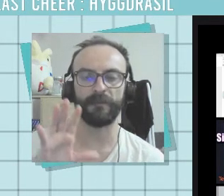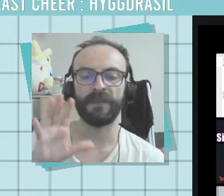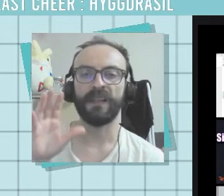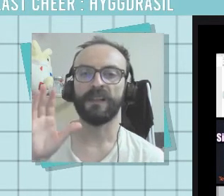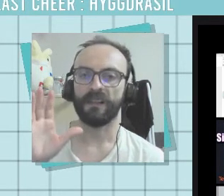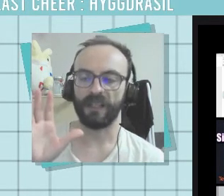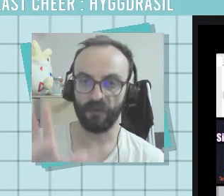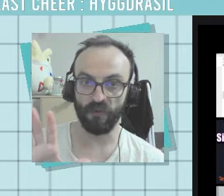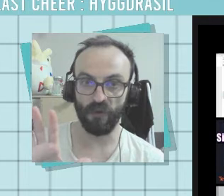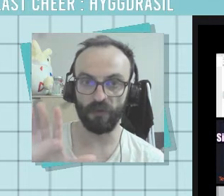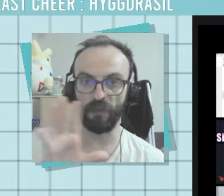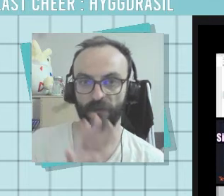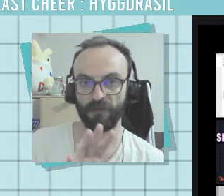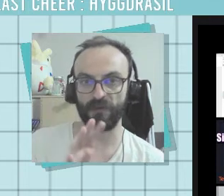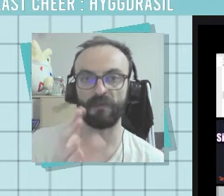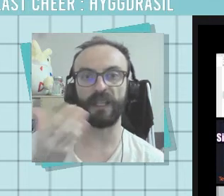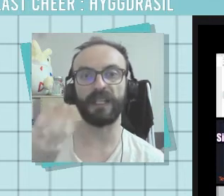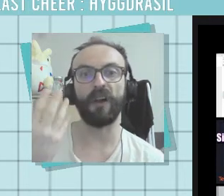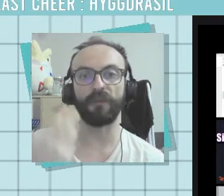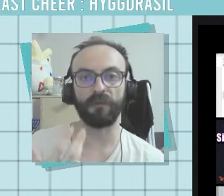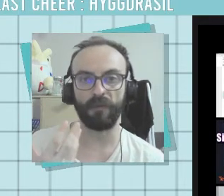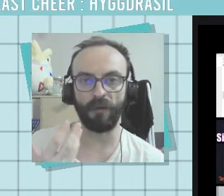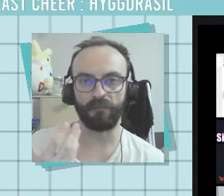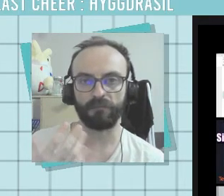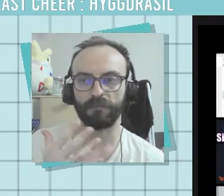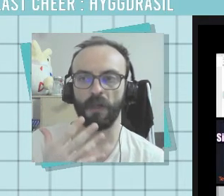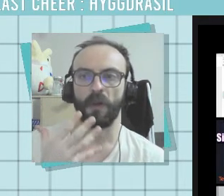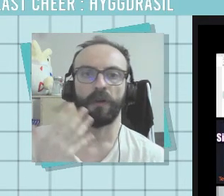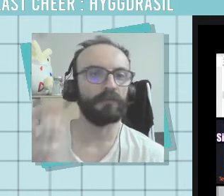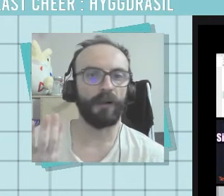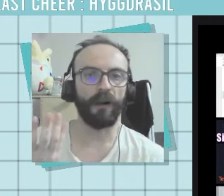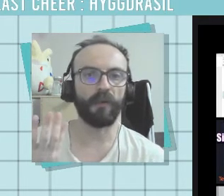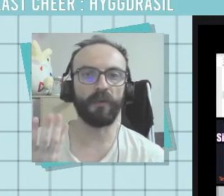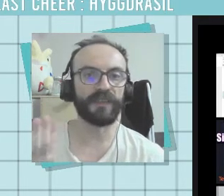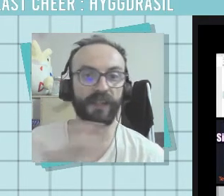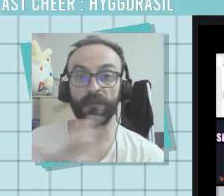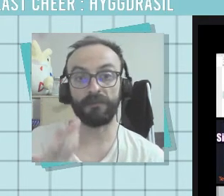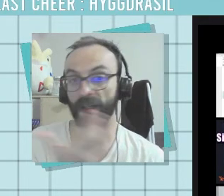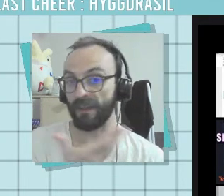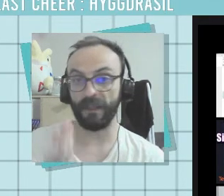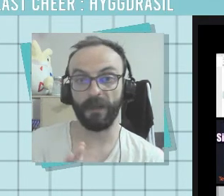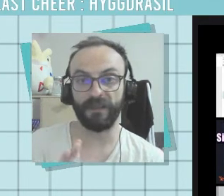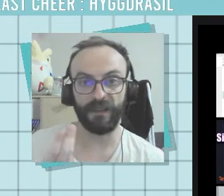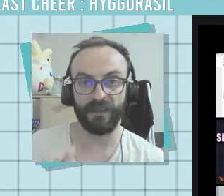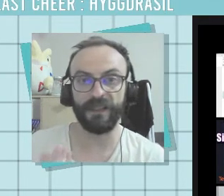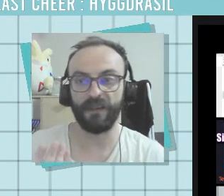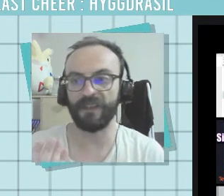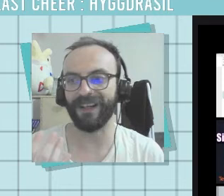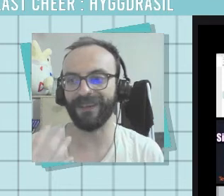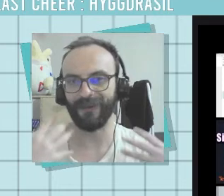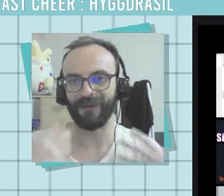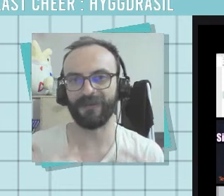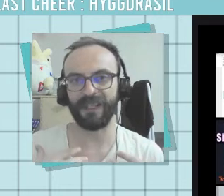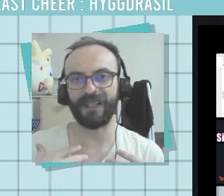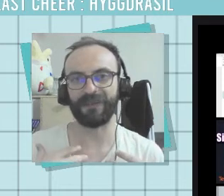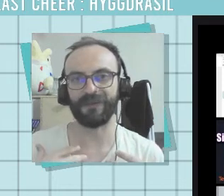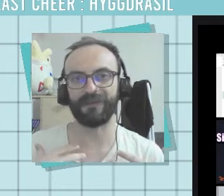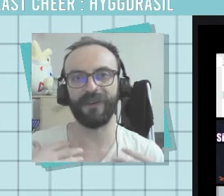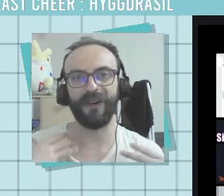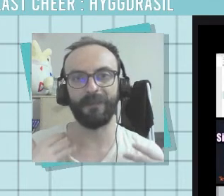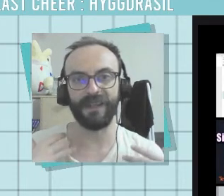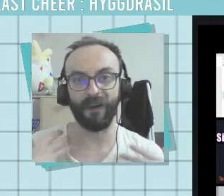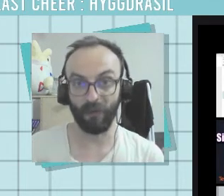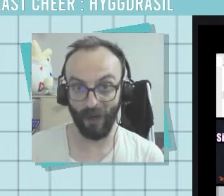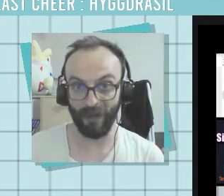contrasté. Il a une couleur de peau un peu sombre et il a un fond blanc. En gros, c'est comme un interprète à la télé. En général, on leur conseille d'être